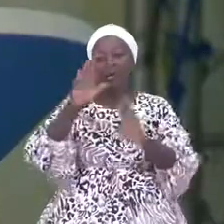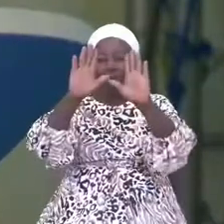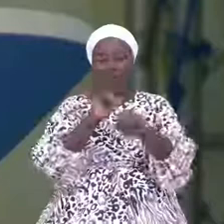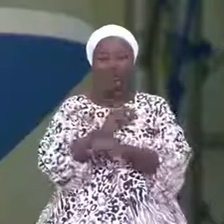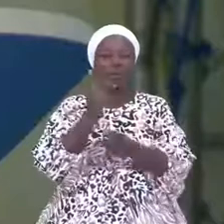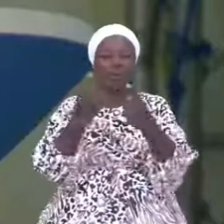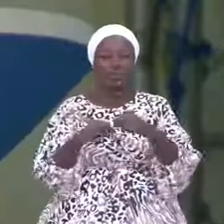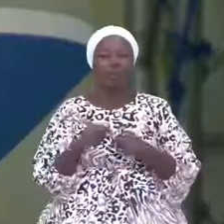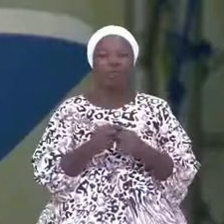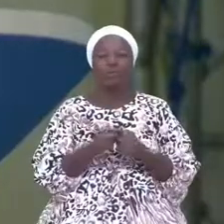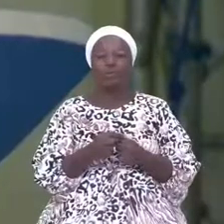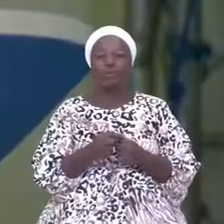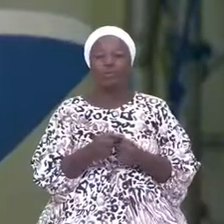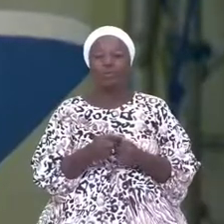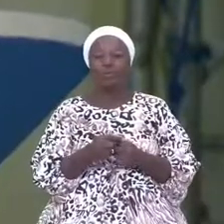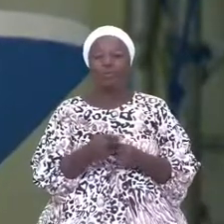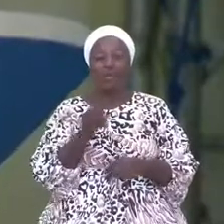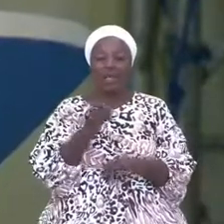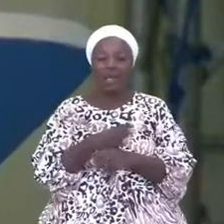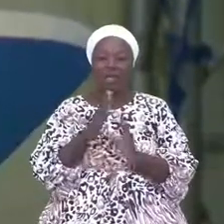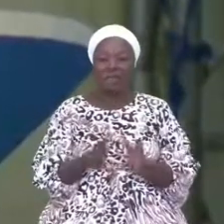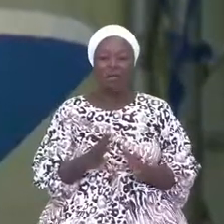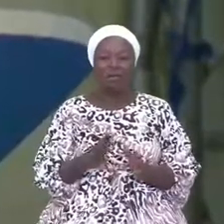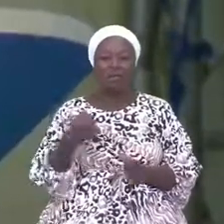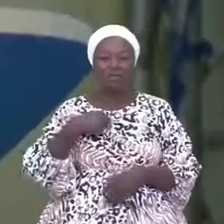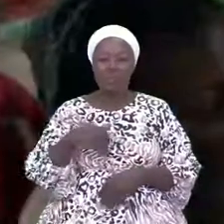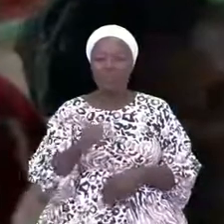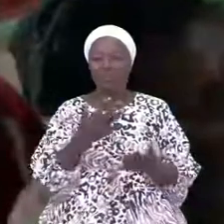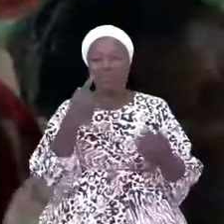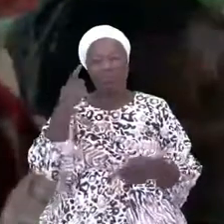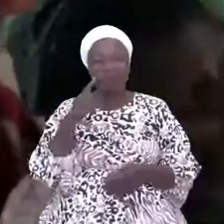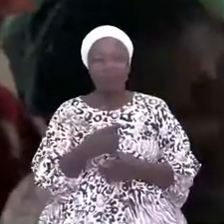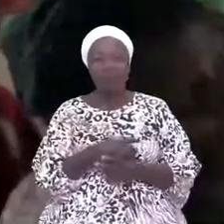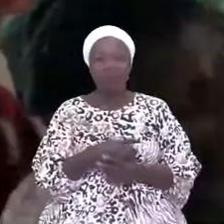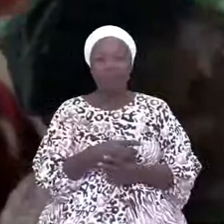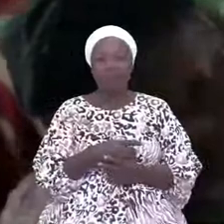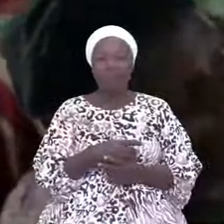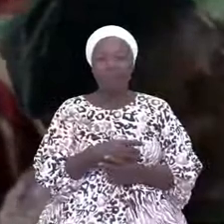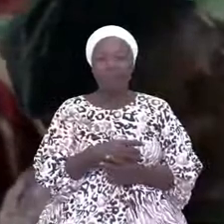Commence à prier pour toi-même et ton miracle te parviendra.